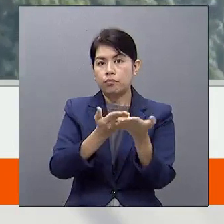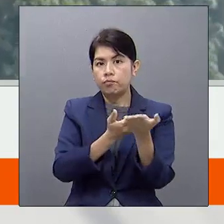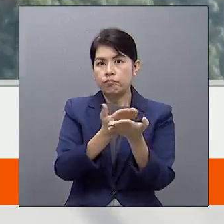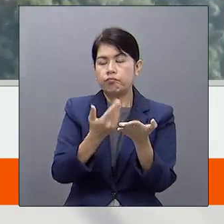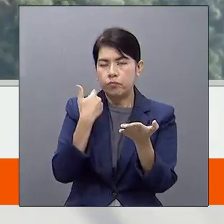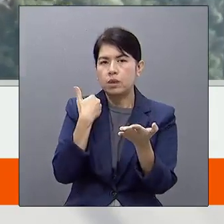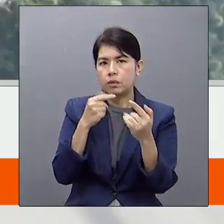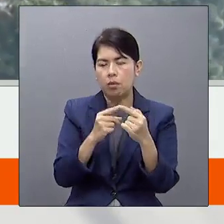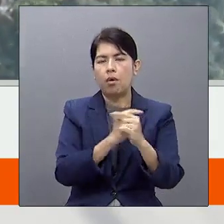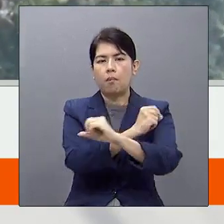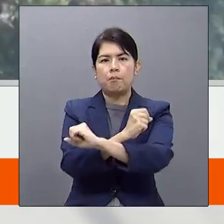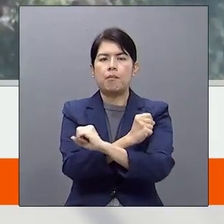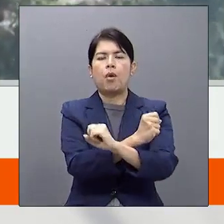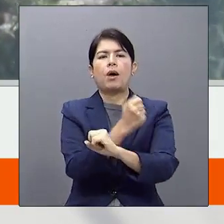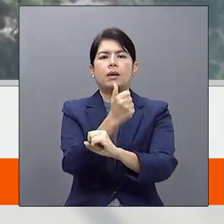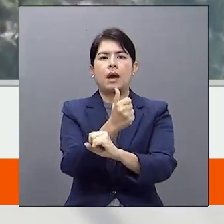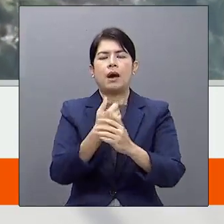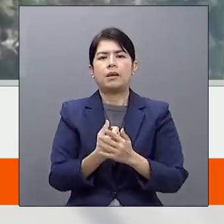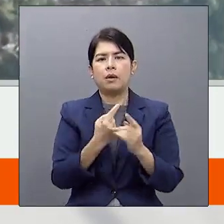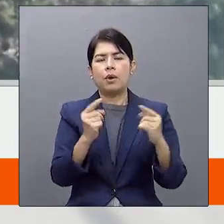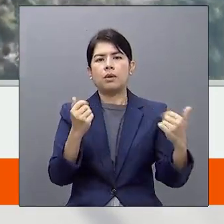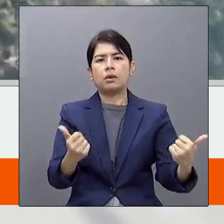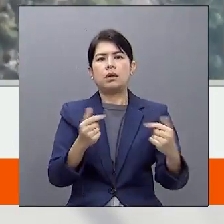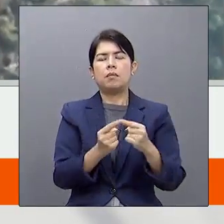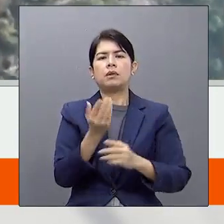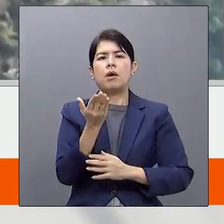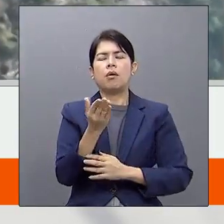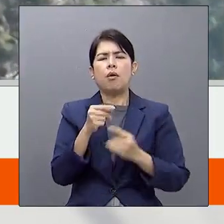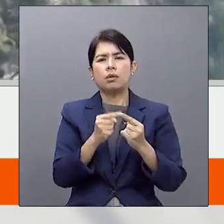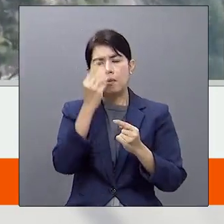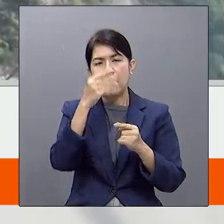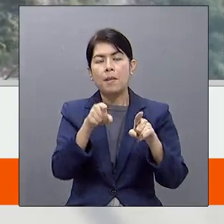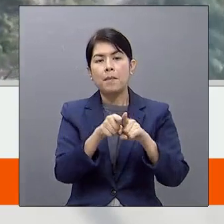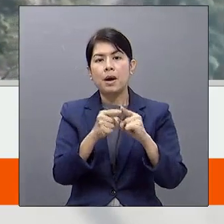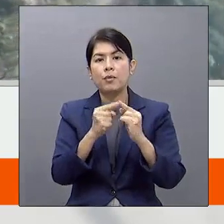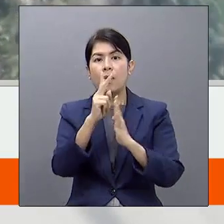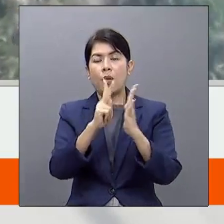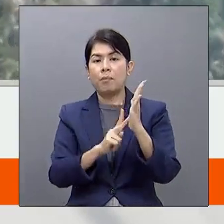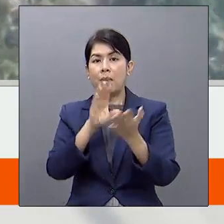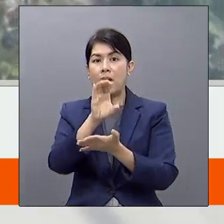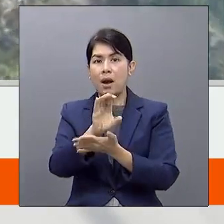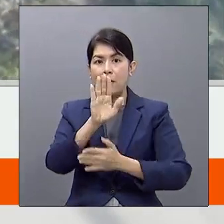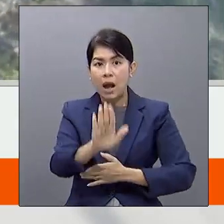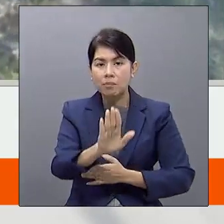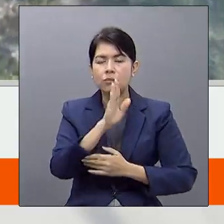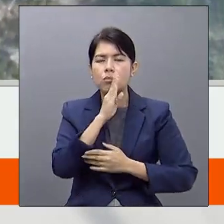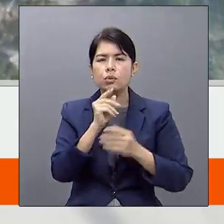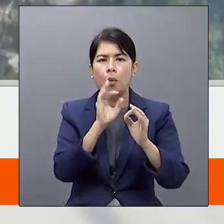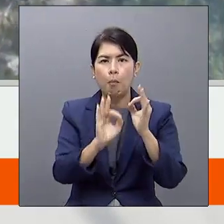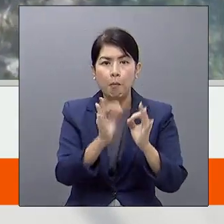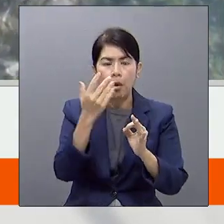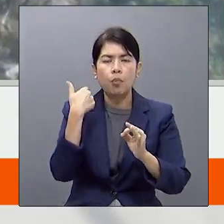จนขึ้นตอนนี้ก็คือว่าเป็นการลอบเผาเพราะว่าจะถูกจับเผาจะเผาพื้นที่ตรงนี้ใกล้ๆนิดเดียวแต่ว่า